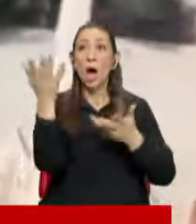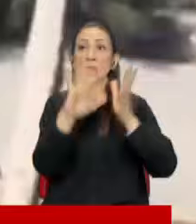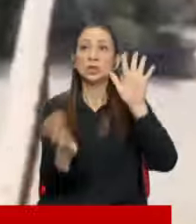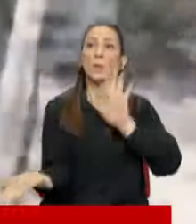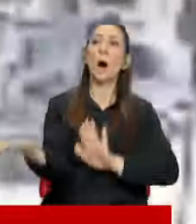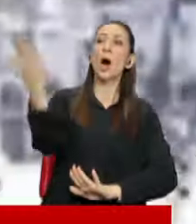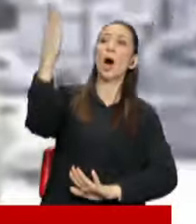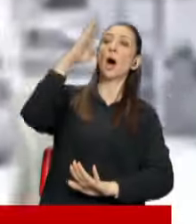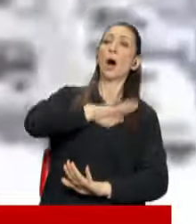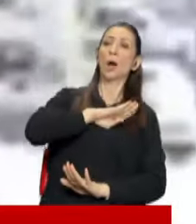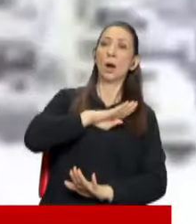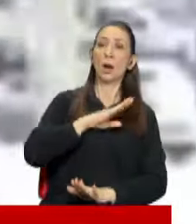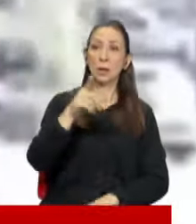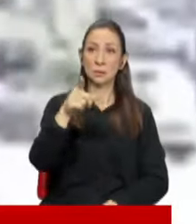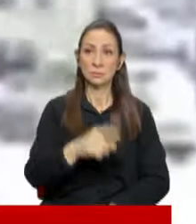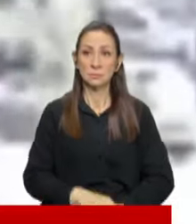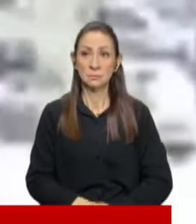ağaç devrildi.